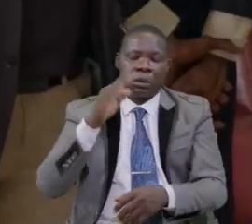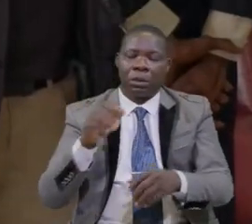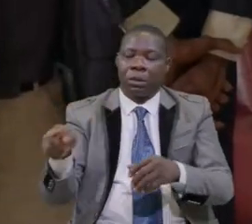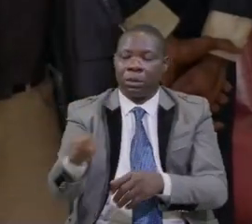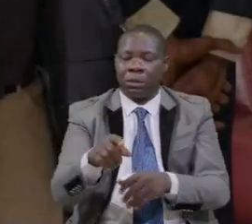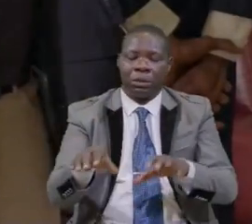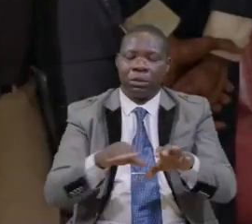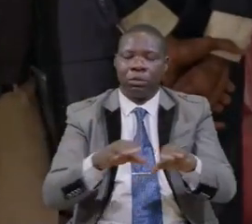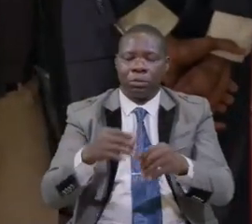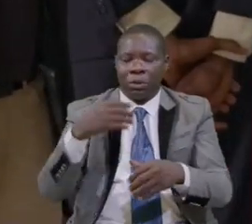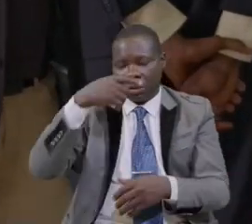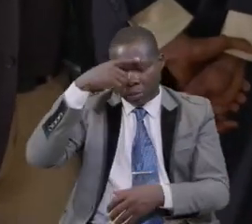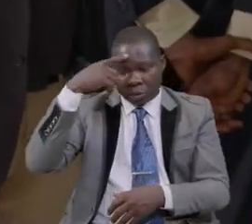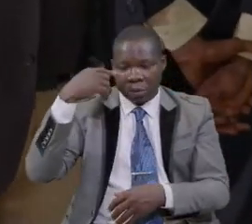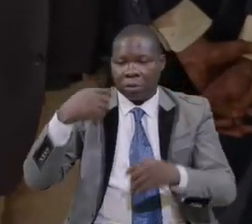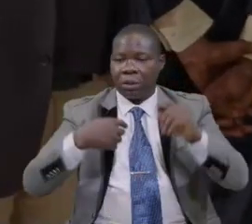Parce que